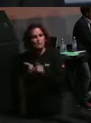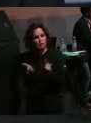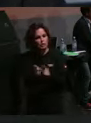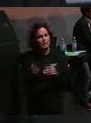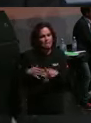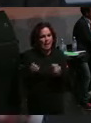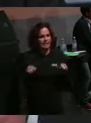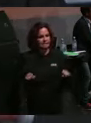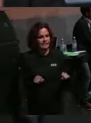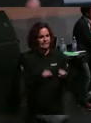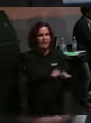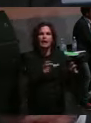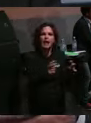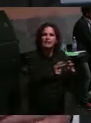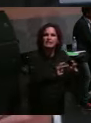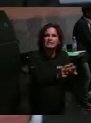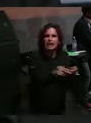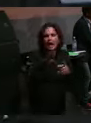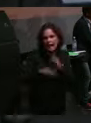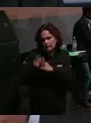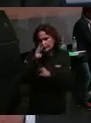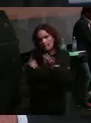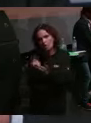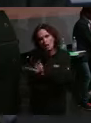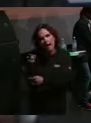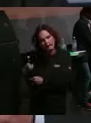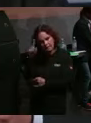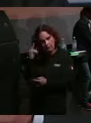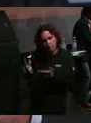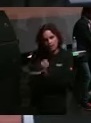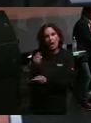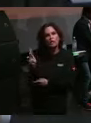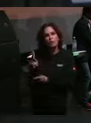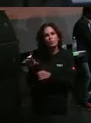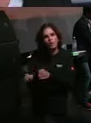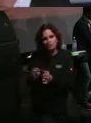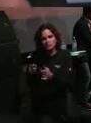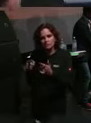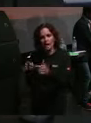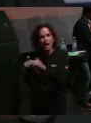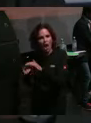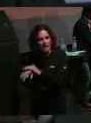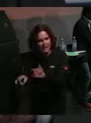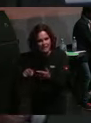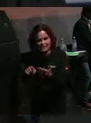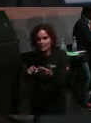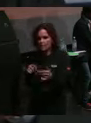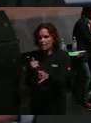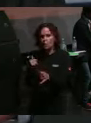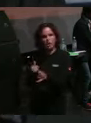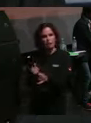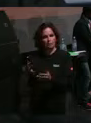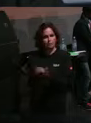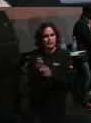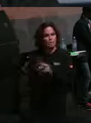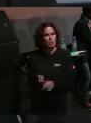helt uten oss å se på hva muligheter har vi til å utnytte karbonfangst og lagring. Hvordan kan vi utnytte bruk av